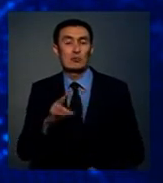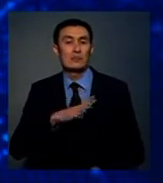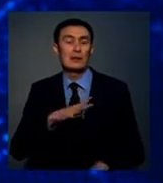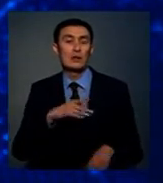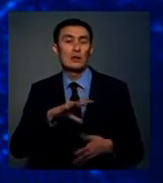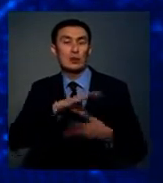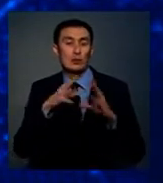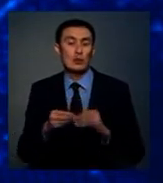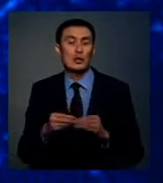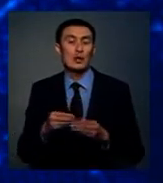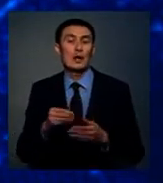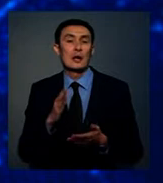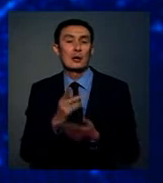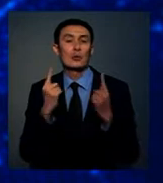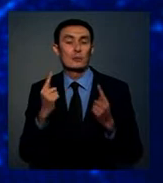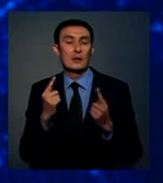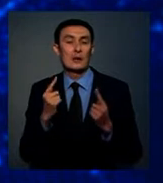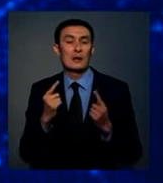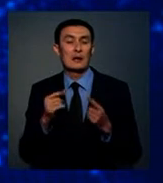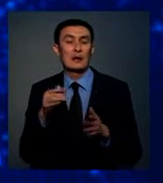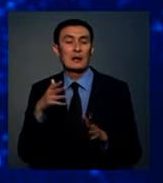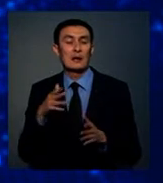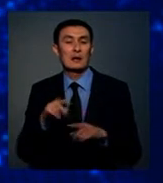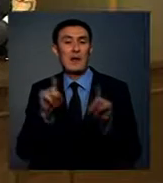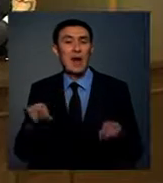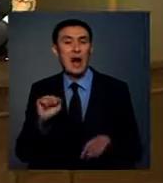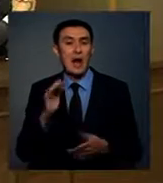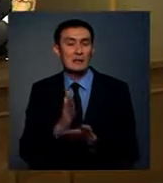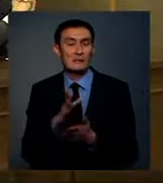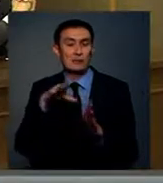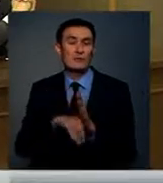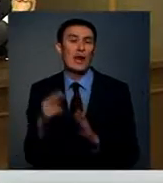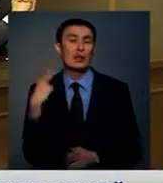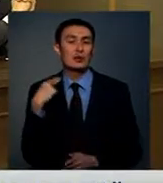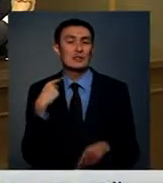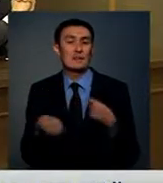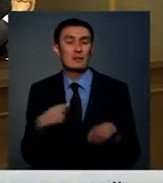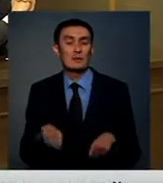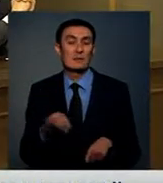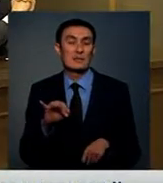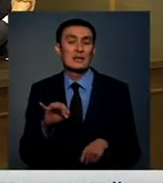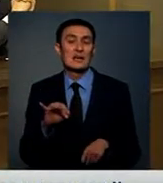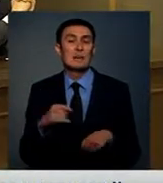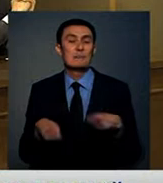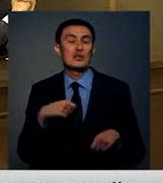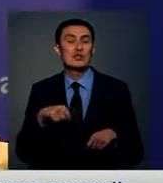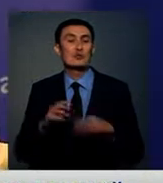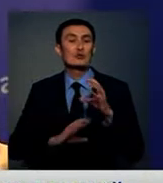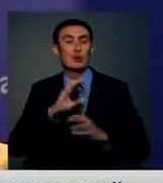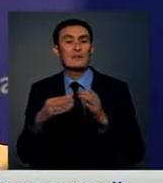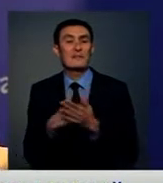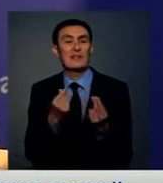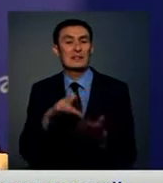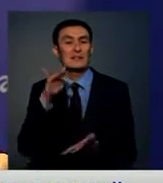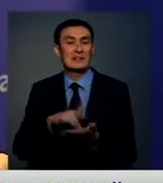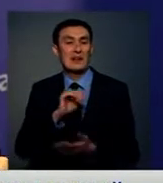итоги для размещения глобальных депозитарных расписок она состоялась на лондонской фондовой бирже и бирже международного финансового центра